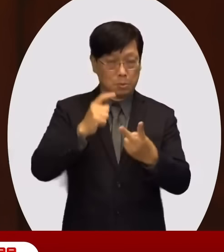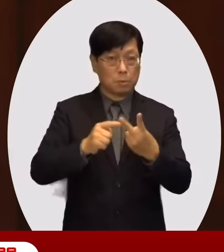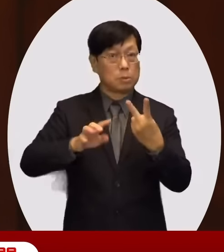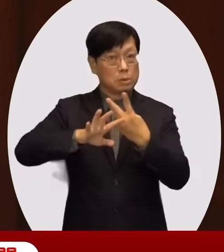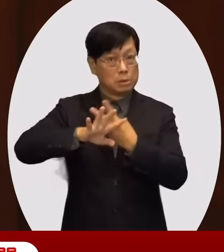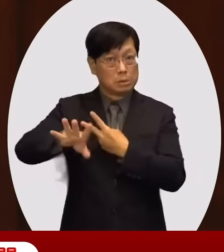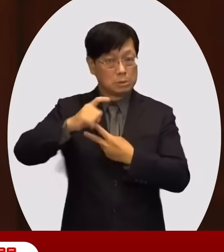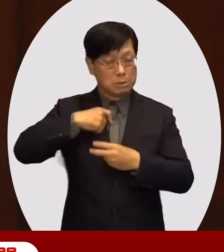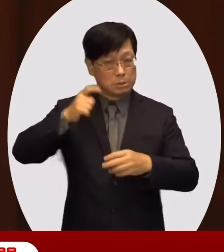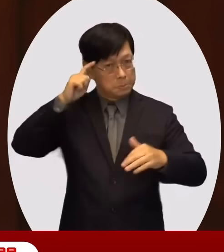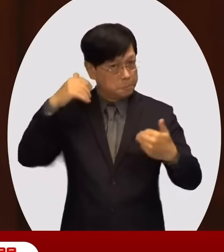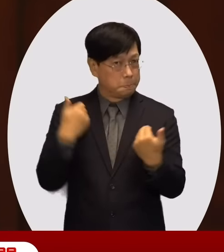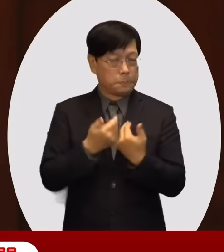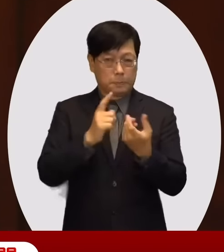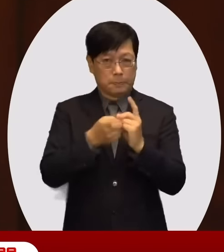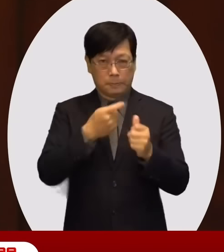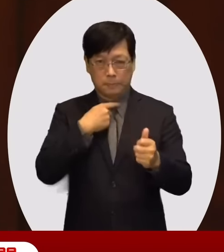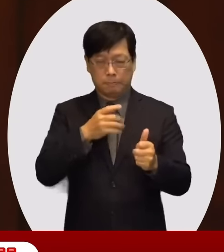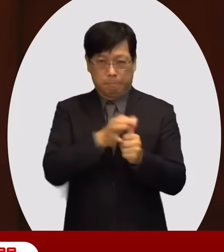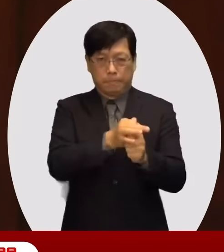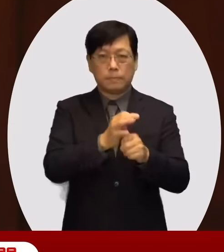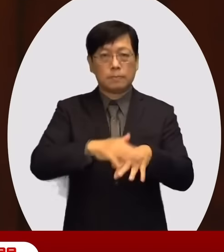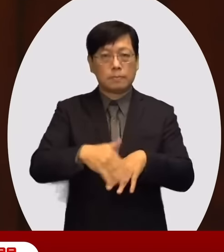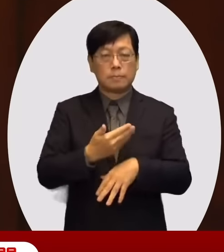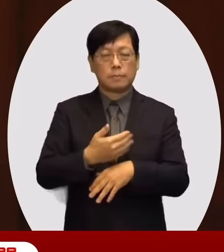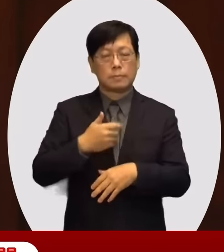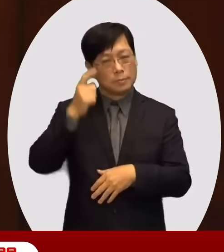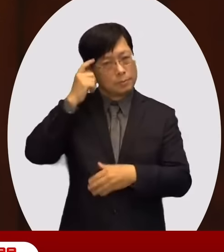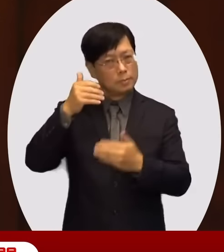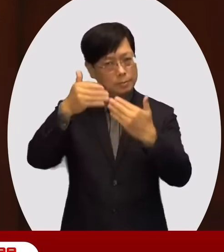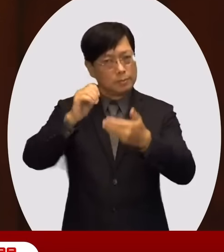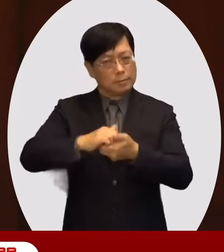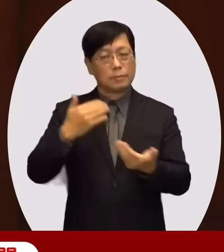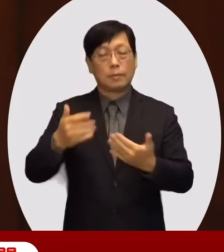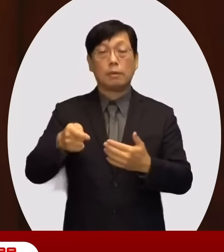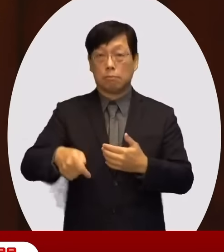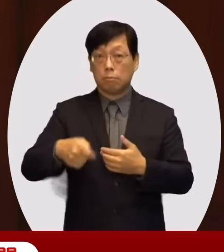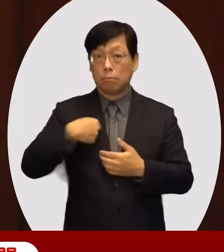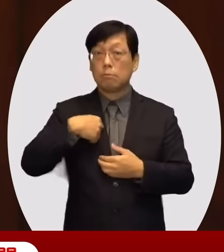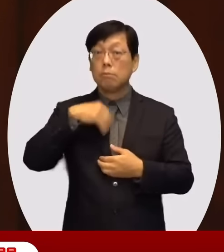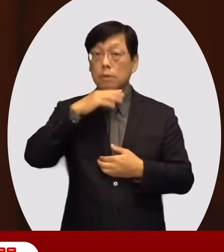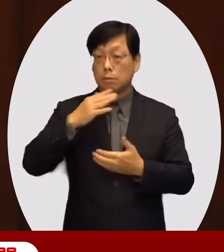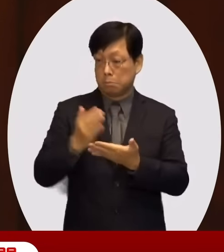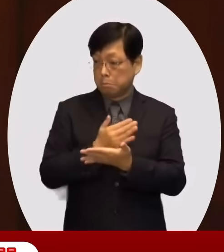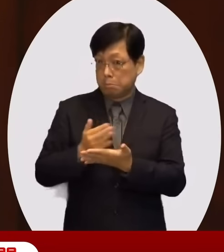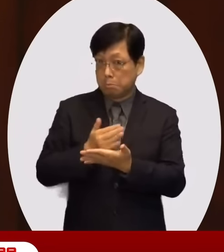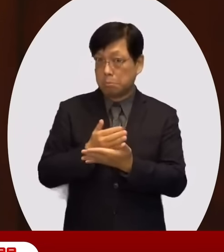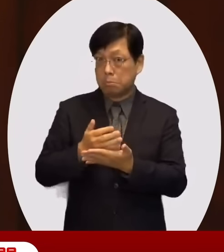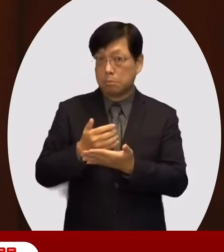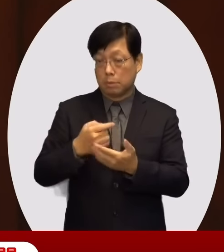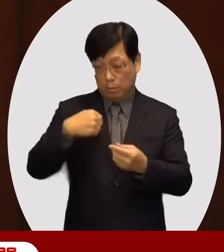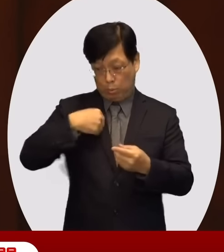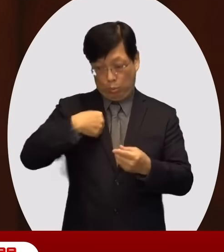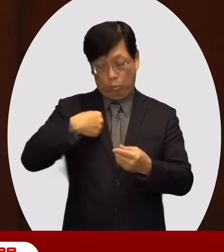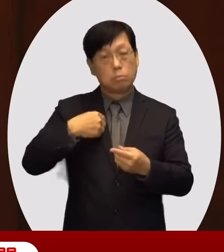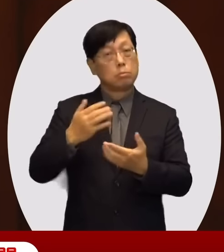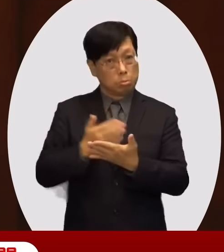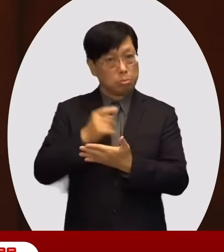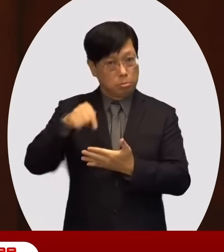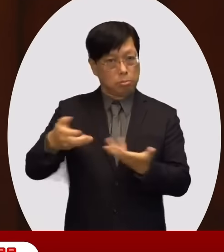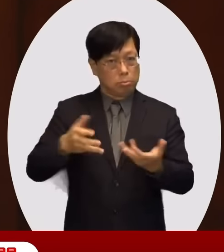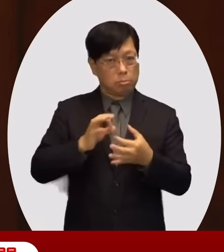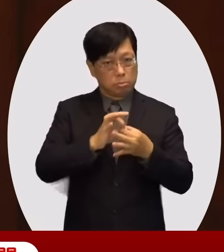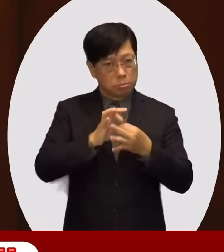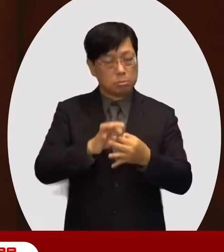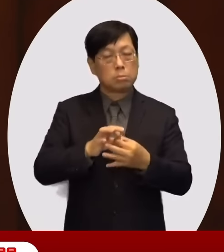其他的反制行为呢？是不是这样子？好，我想确认，因为这个都跟我们判断，至少跟本席判断本案有